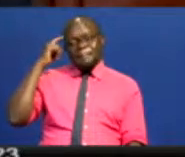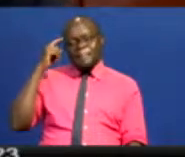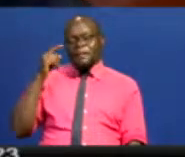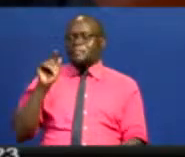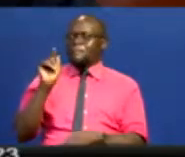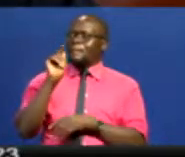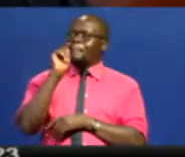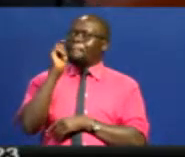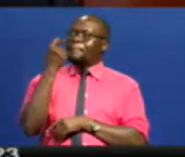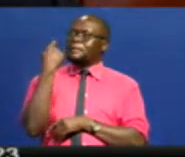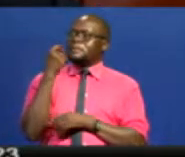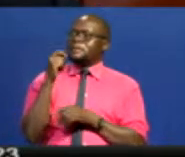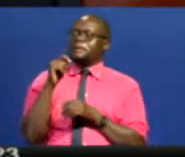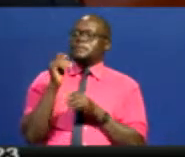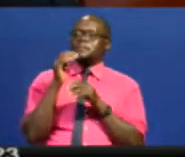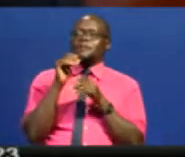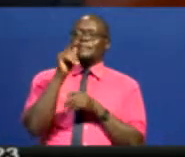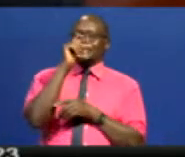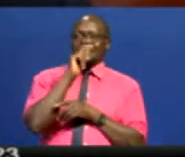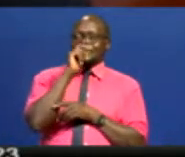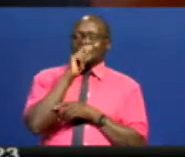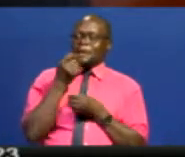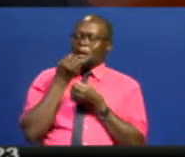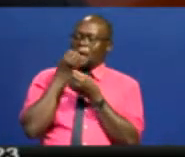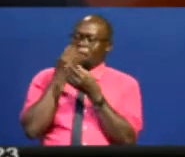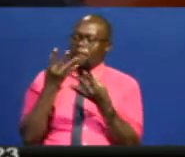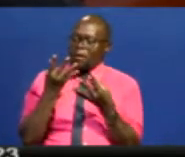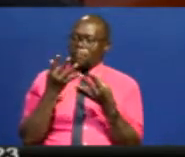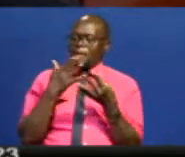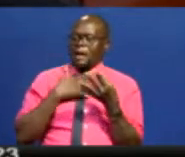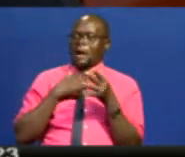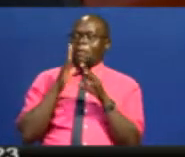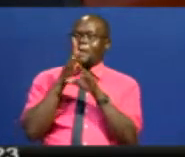Suluhu akiweza kumwambia rais wetu kuwa